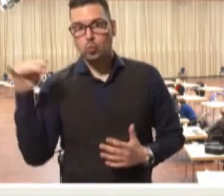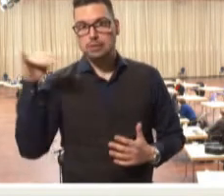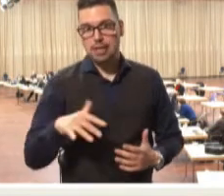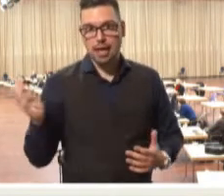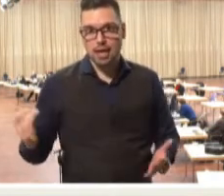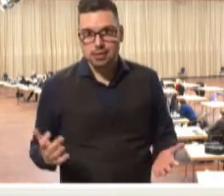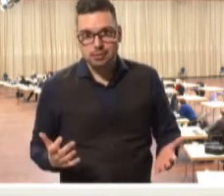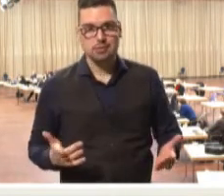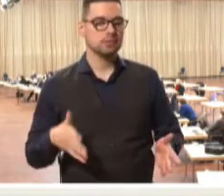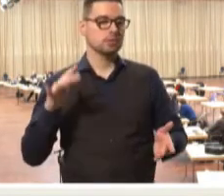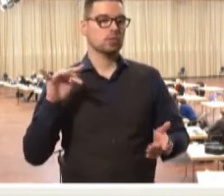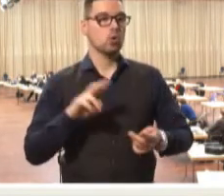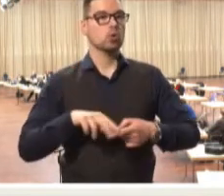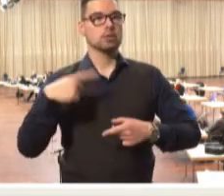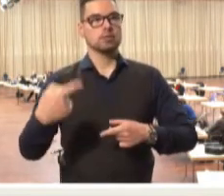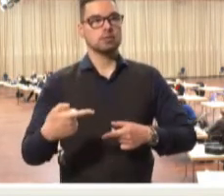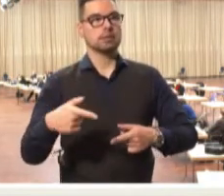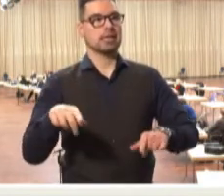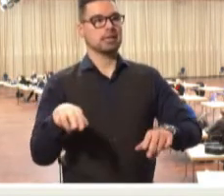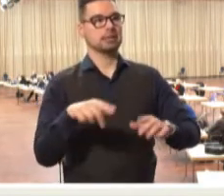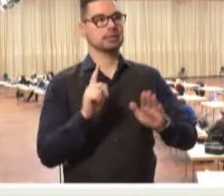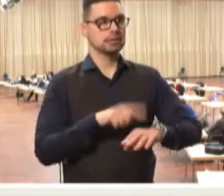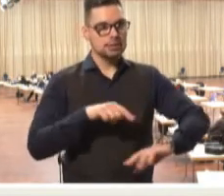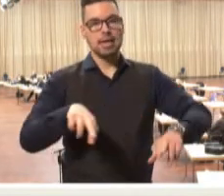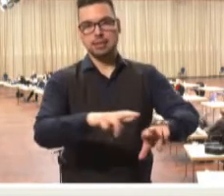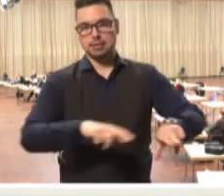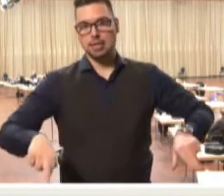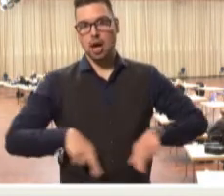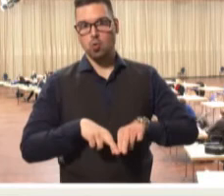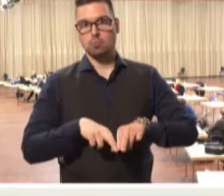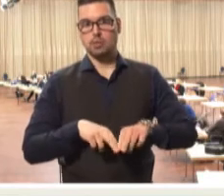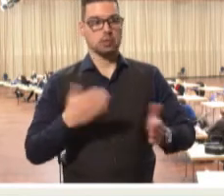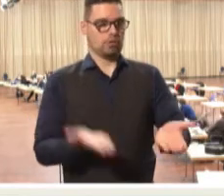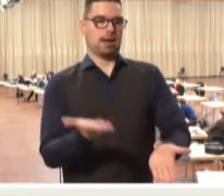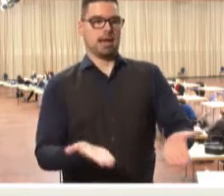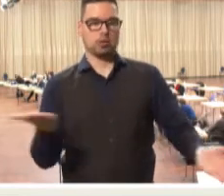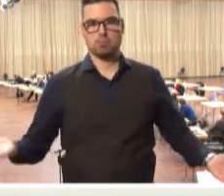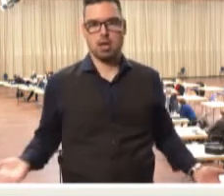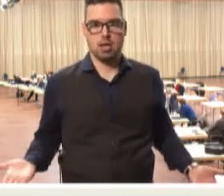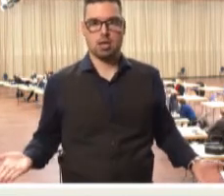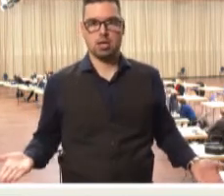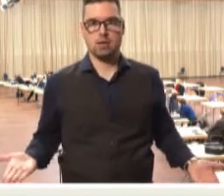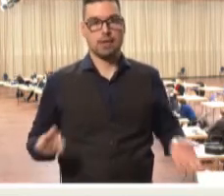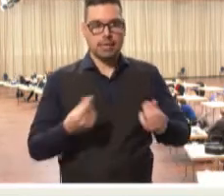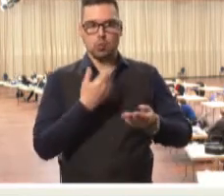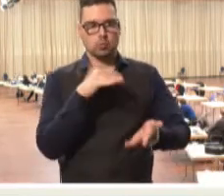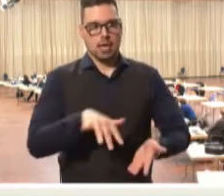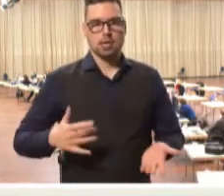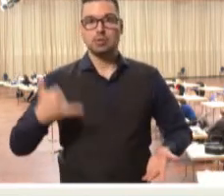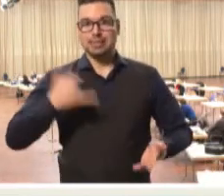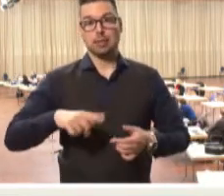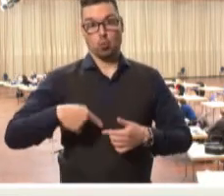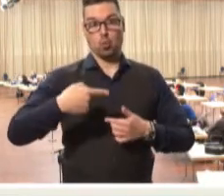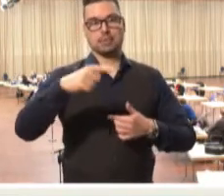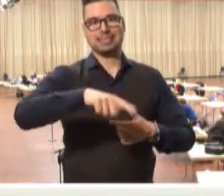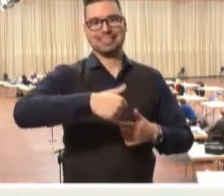hatten. Vorangegangene Zeiträume waren da überhaupt nicht vergleichbar, weil das Geld nicht abgerufen wurde. Und in den kommenden